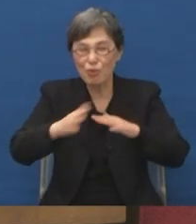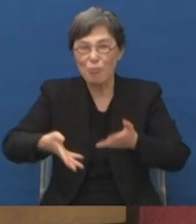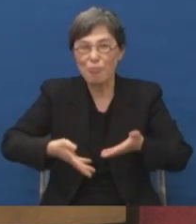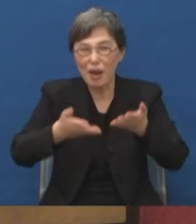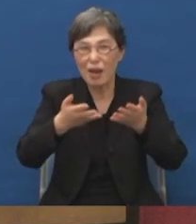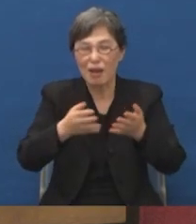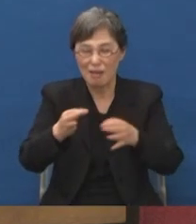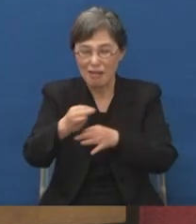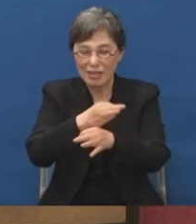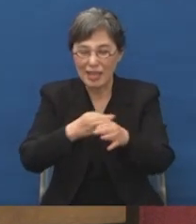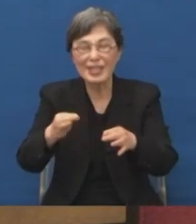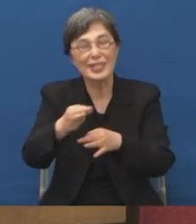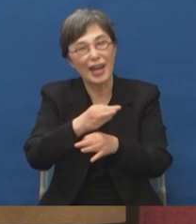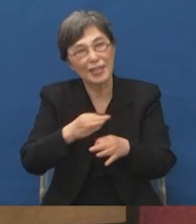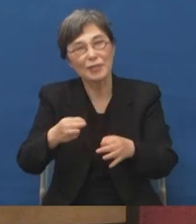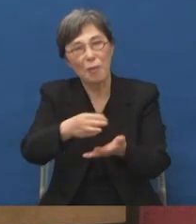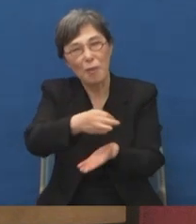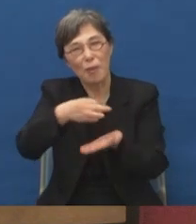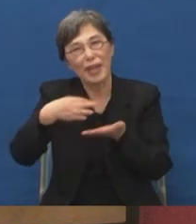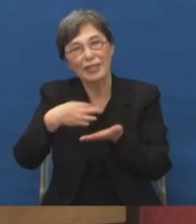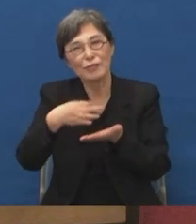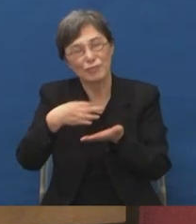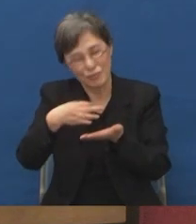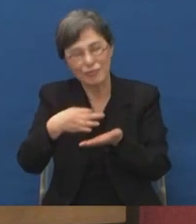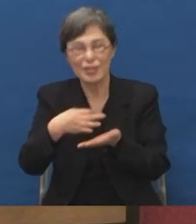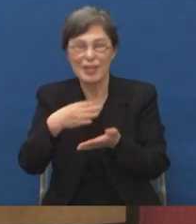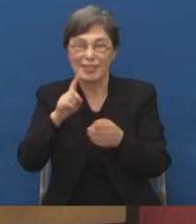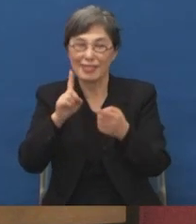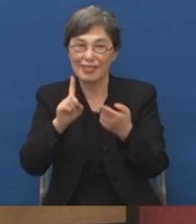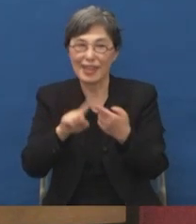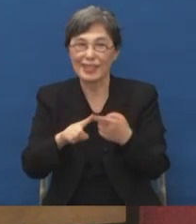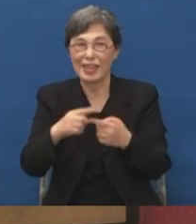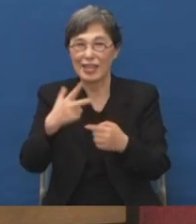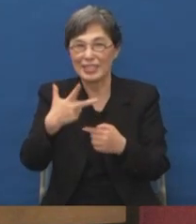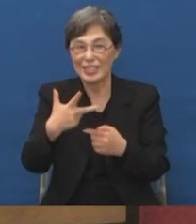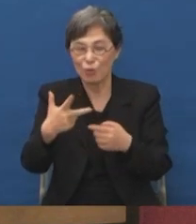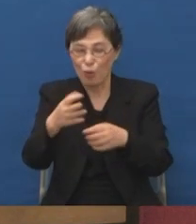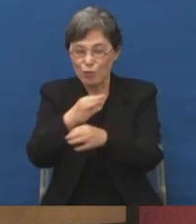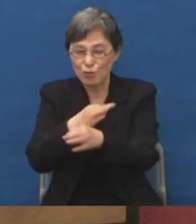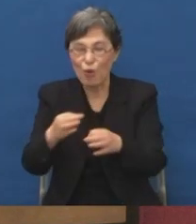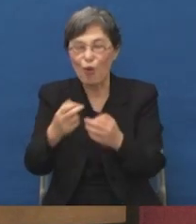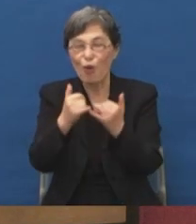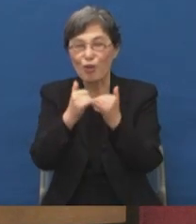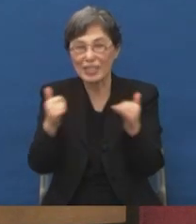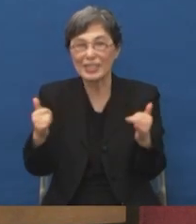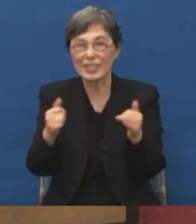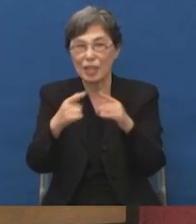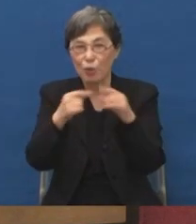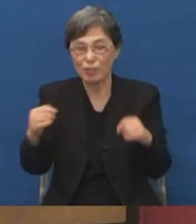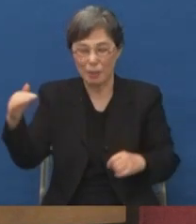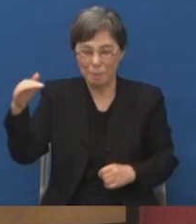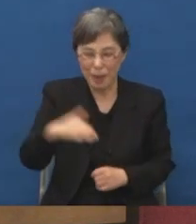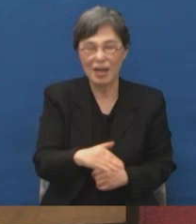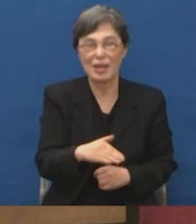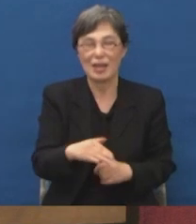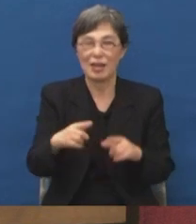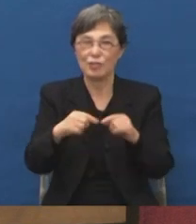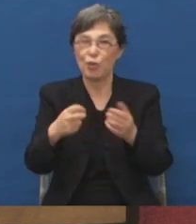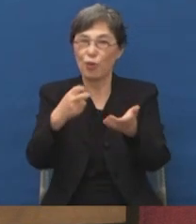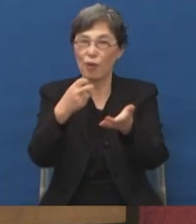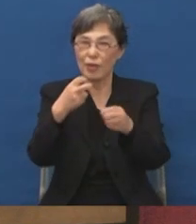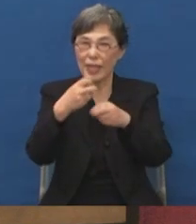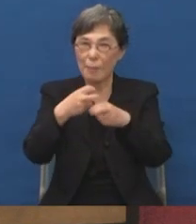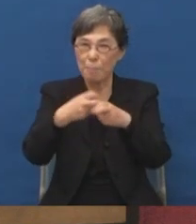経済の糧にすると言っているのに等しく、市の承認国家への堕落であります。日本国憲法全文